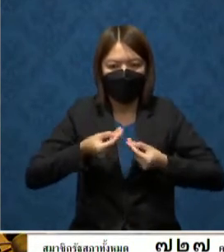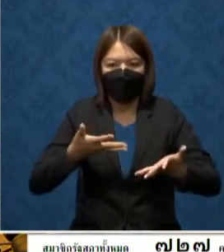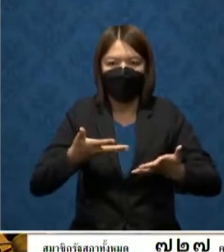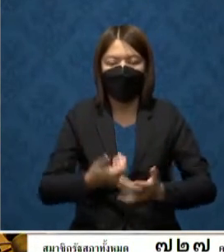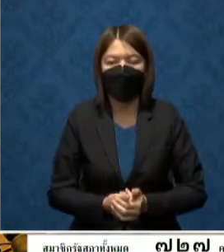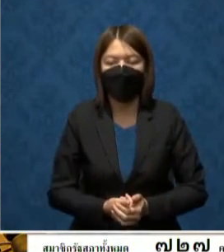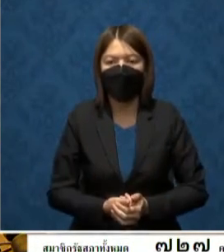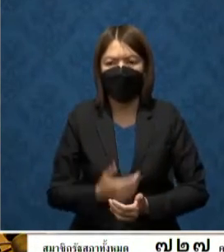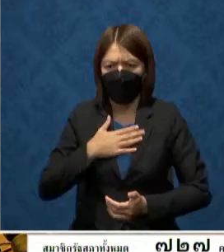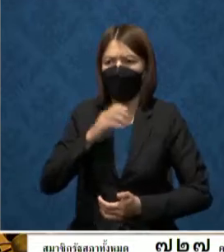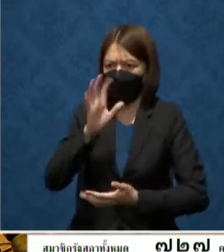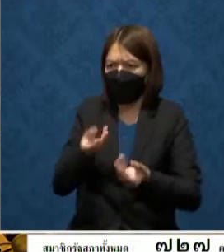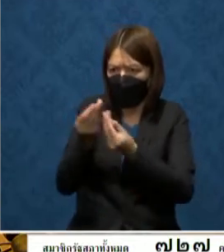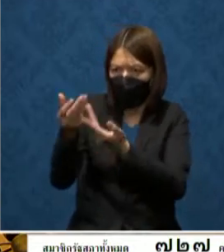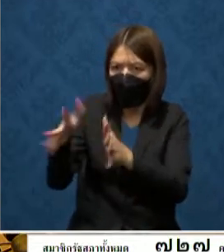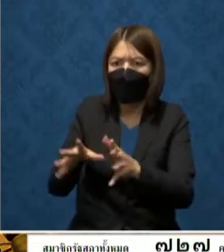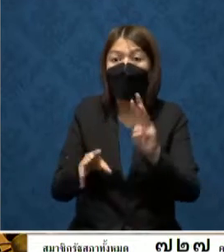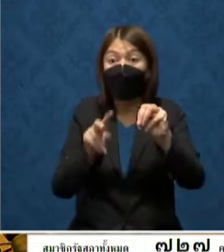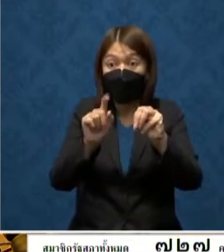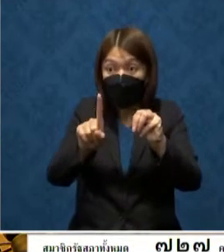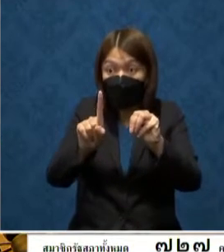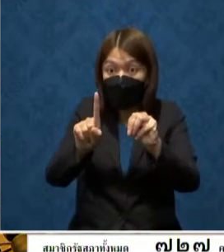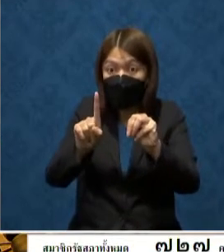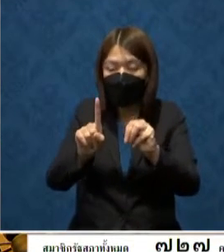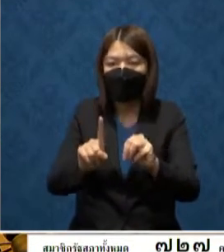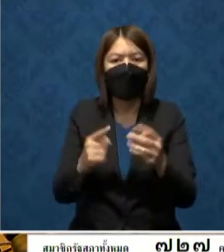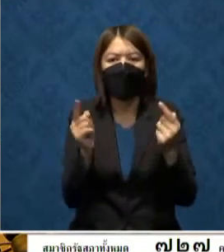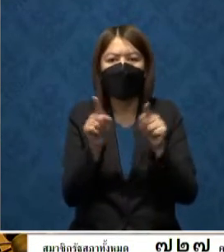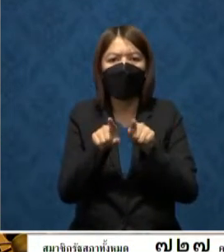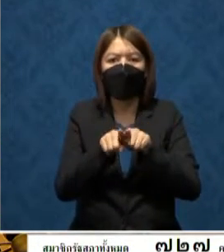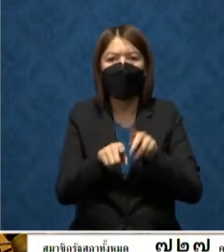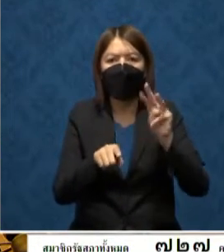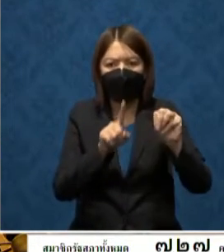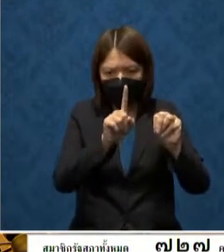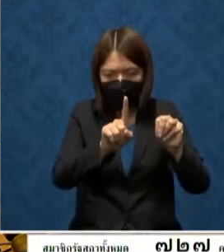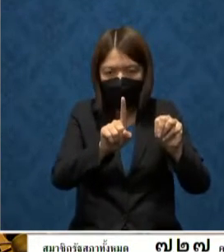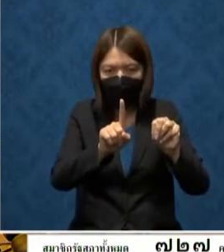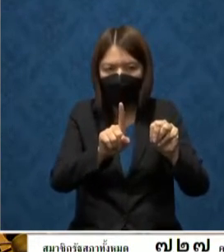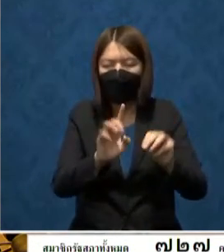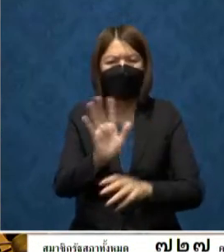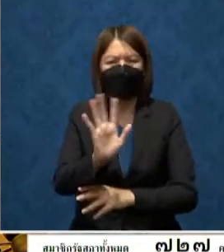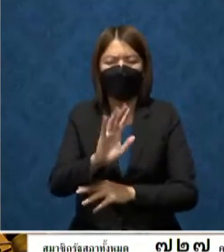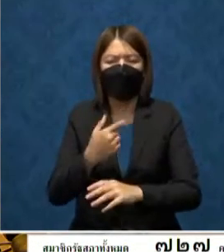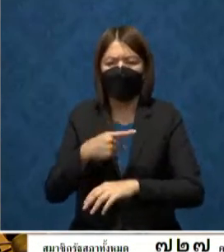ฮะ ของท่านมาตรา1นะฮะ มาตราเดียวกันเนี่ยมาตรา1แล้วก็ข้อความ ไม่ใช่ครับ